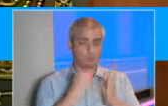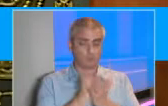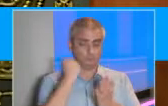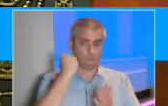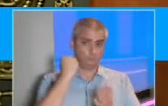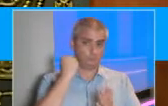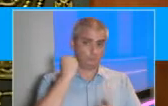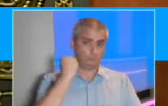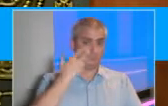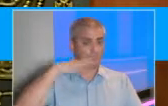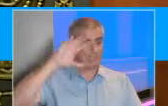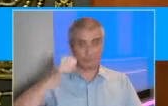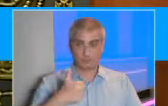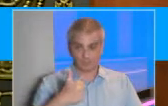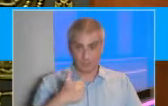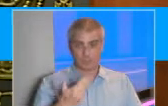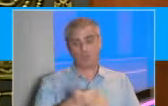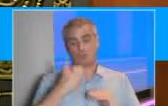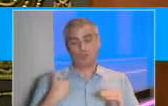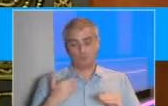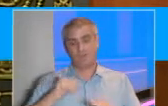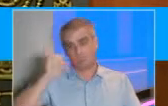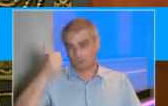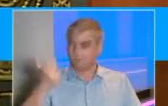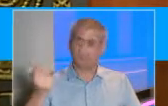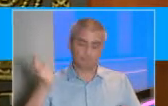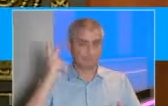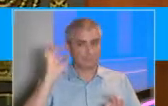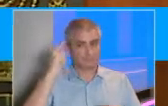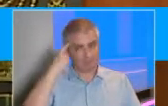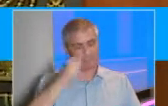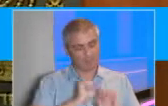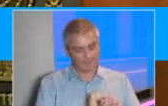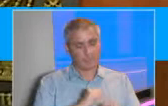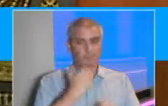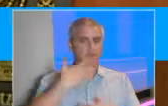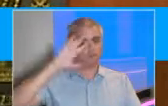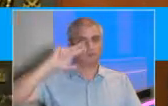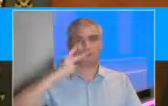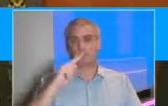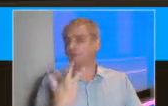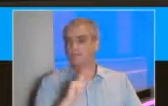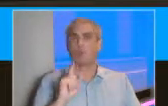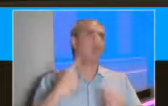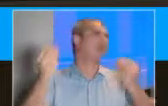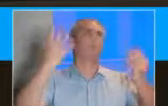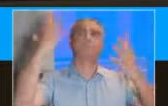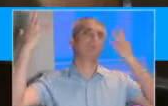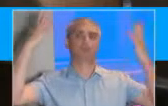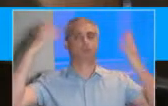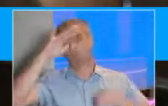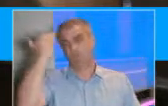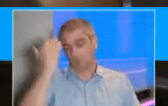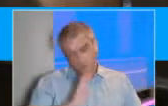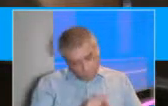קריאה ראשונה, טרומית וראשונה, סביר להניח שאתה גם בעד שיעבור שנייה ושלישית, אם לא יקרה משהו